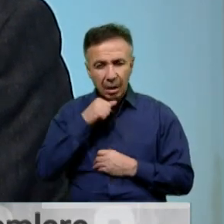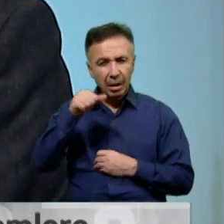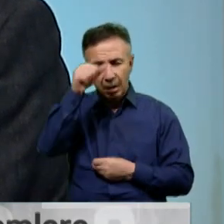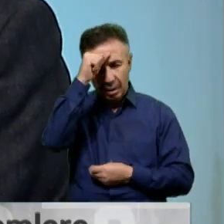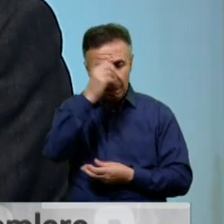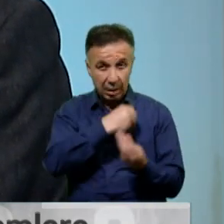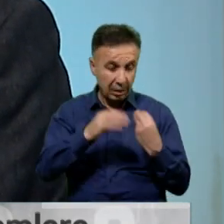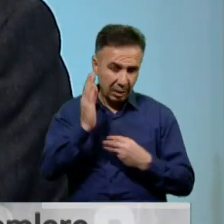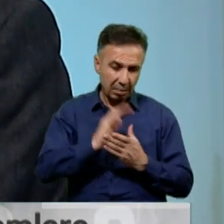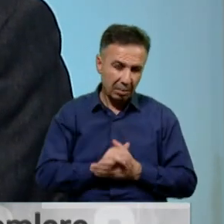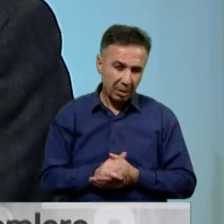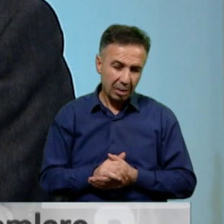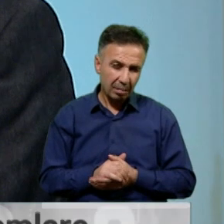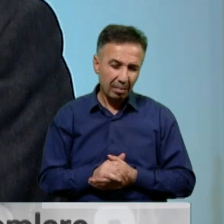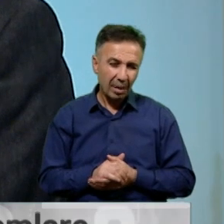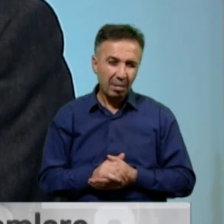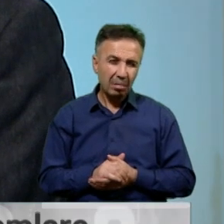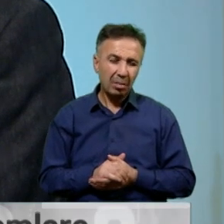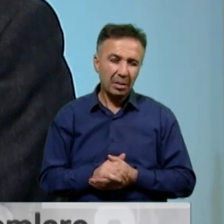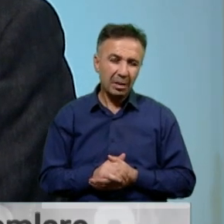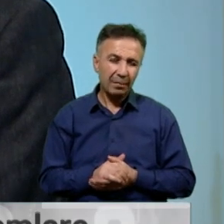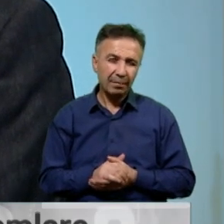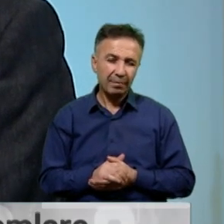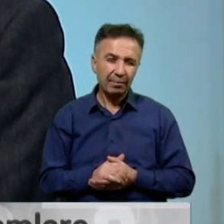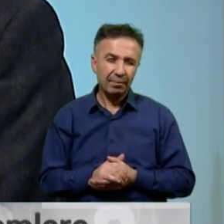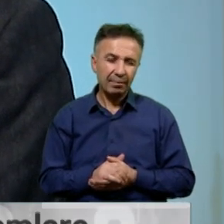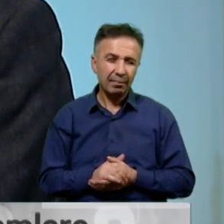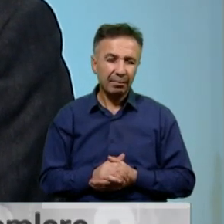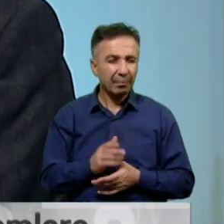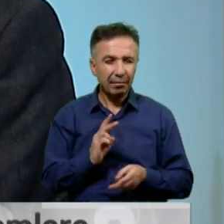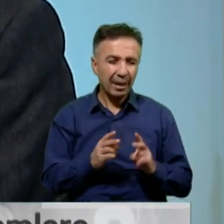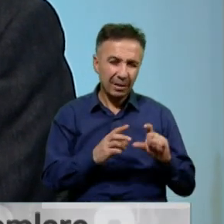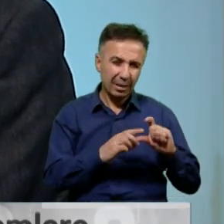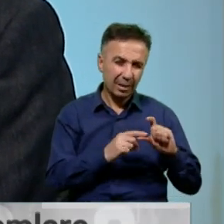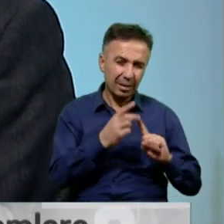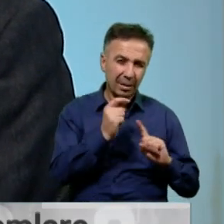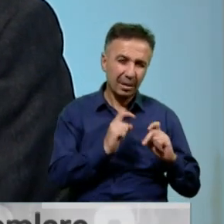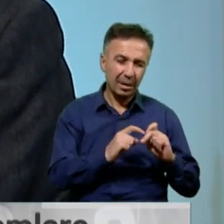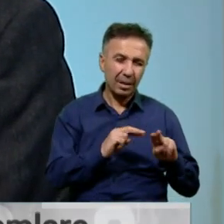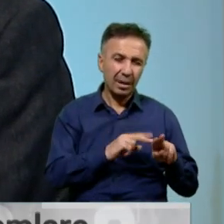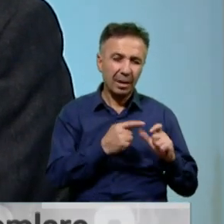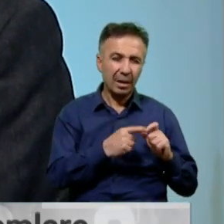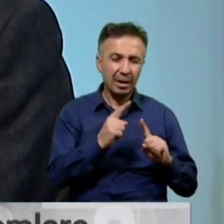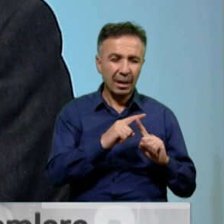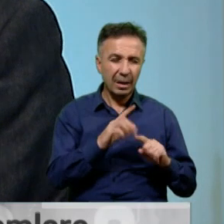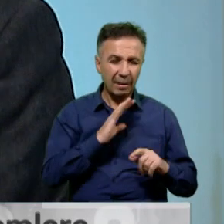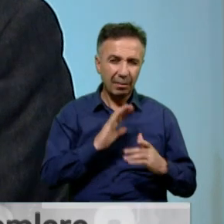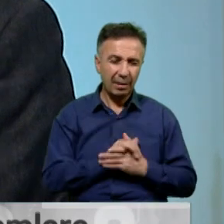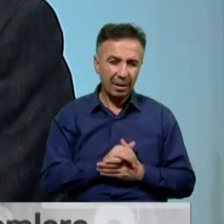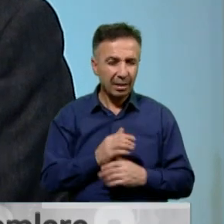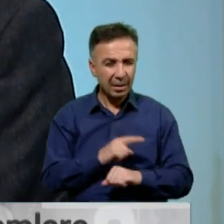Neyle gelmiş? İşte bu paravan şirketler var. Zaman zaman haç döneminde ortaya